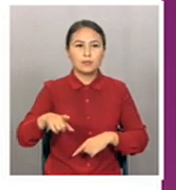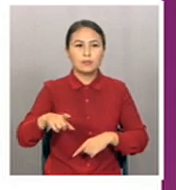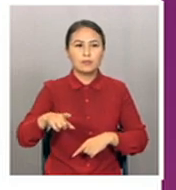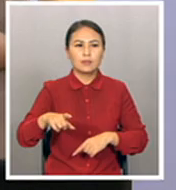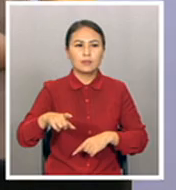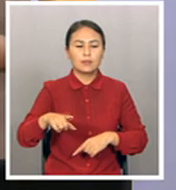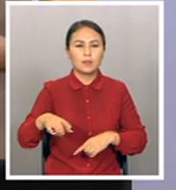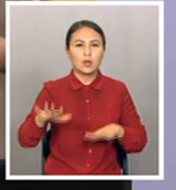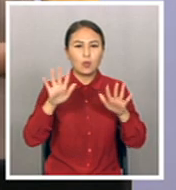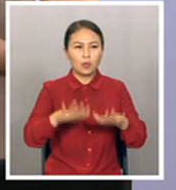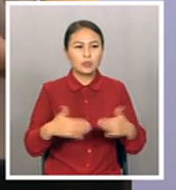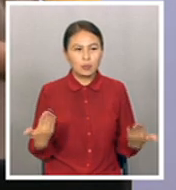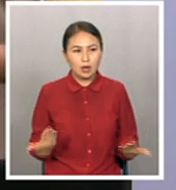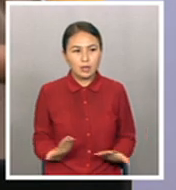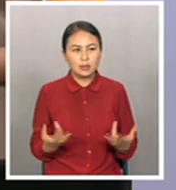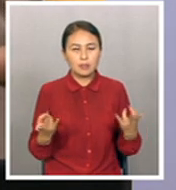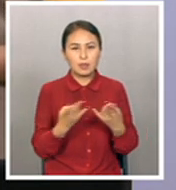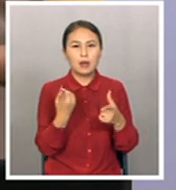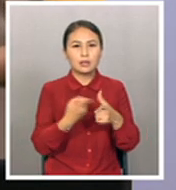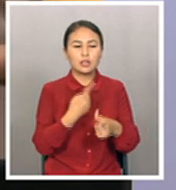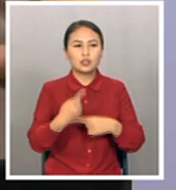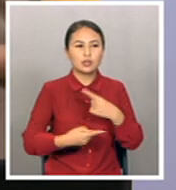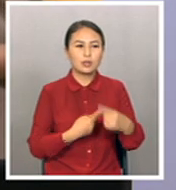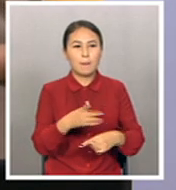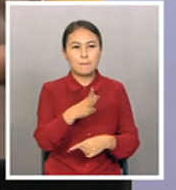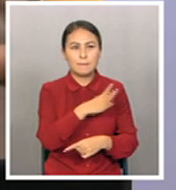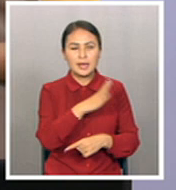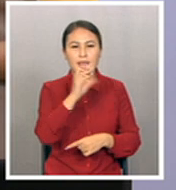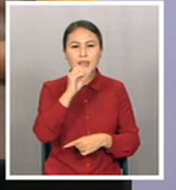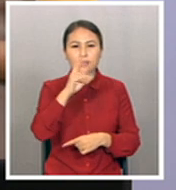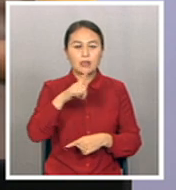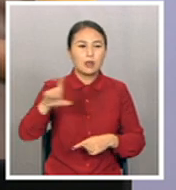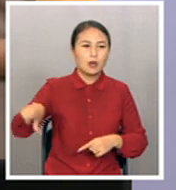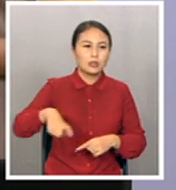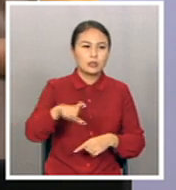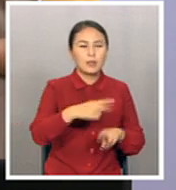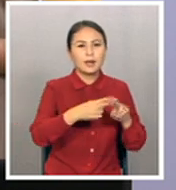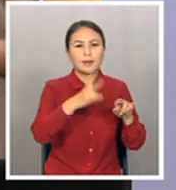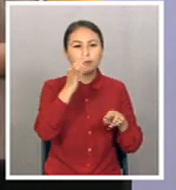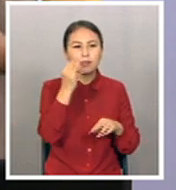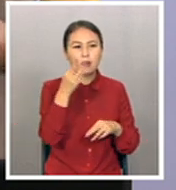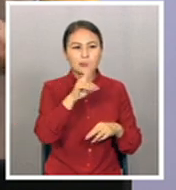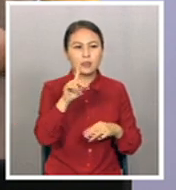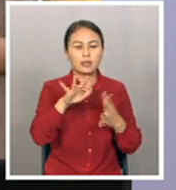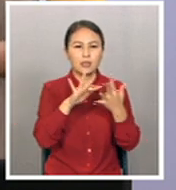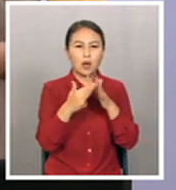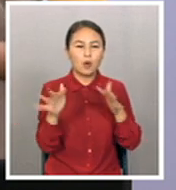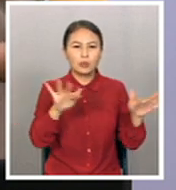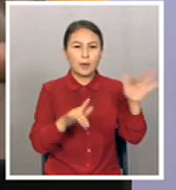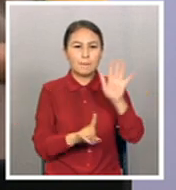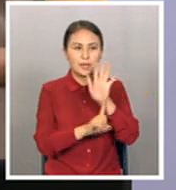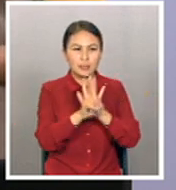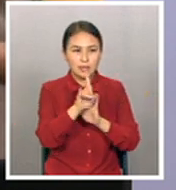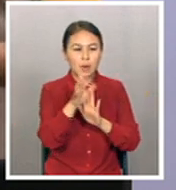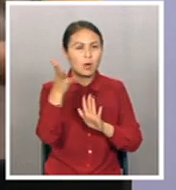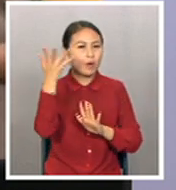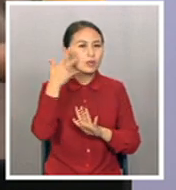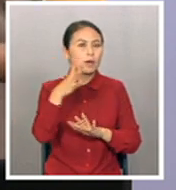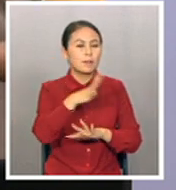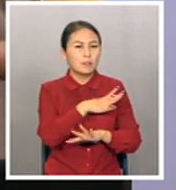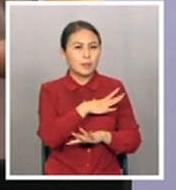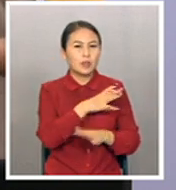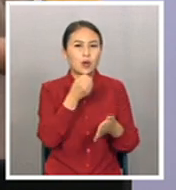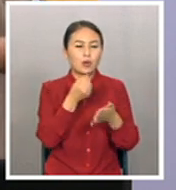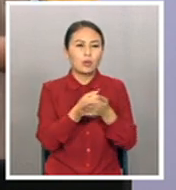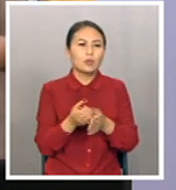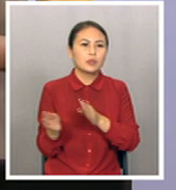адамдардың қонысына айналған ата жұрт саналды. Есіл өзені Сарыарқадағы Нияз тауынан басталып, Батыс Сібірге жеткенде Ертіске